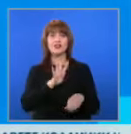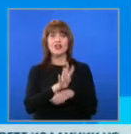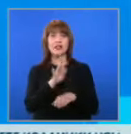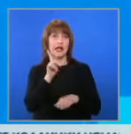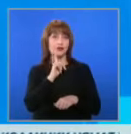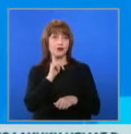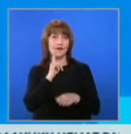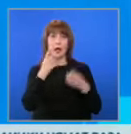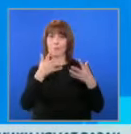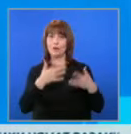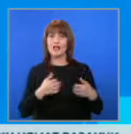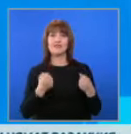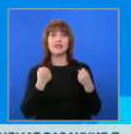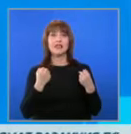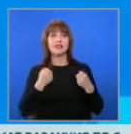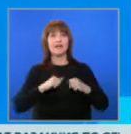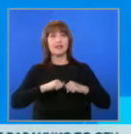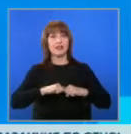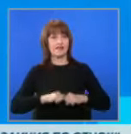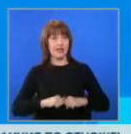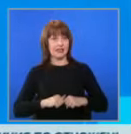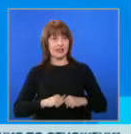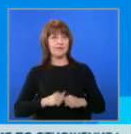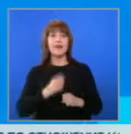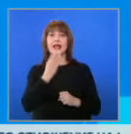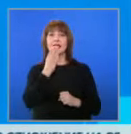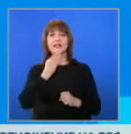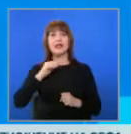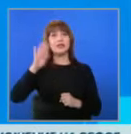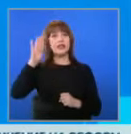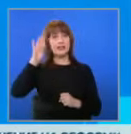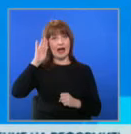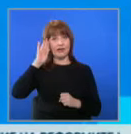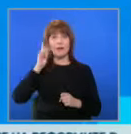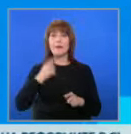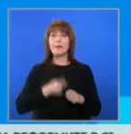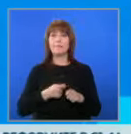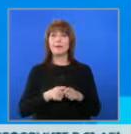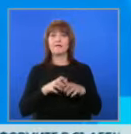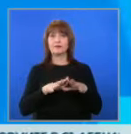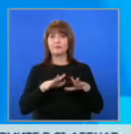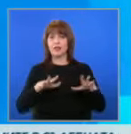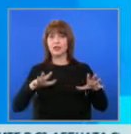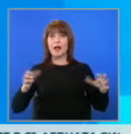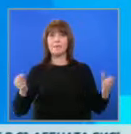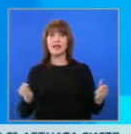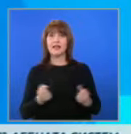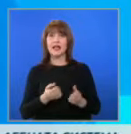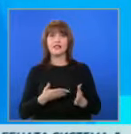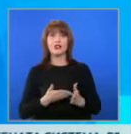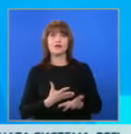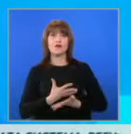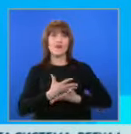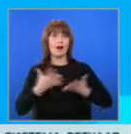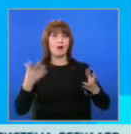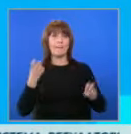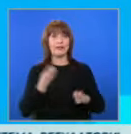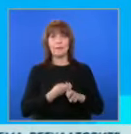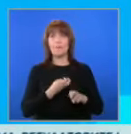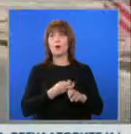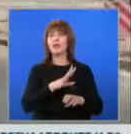14 души по данни на здравните власти в анклава. Израелската армия междувременно проведе мащабна операция срещу най-голямата болница